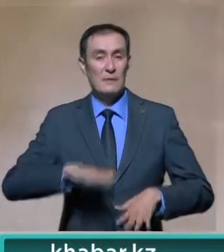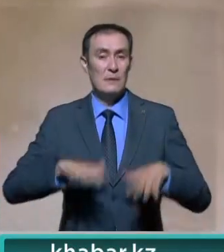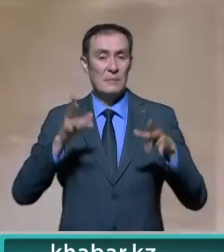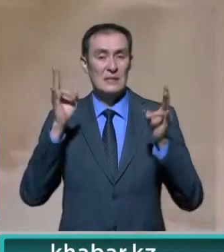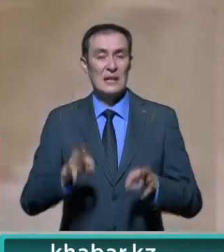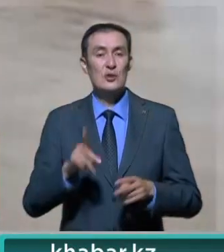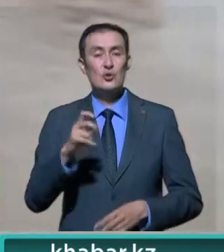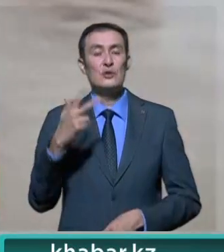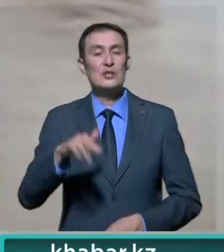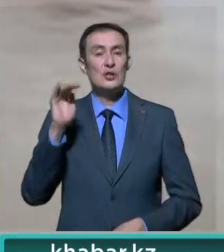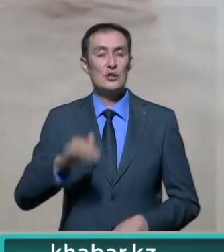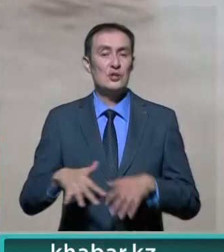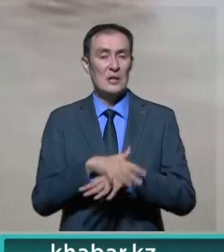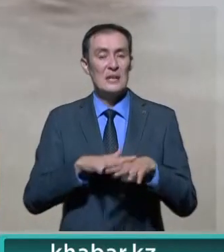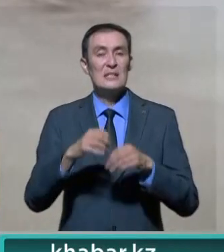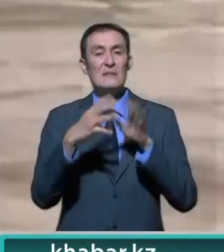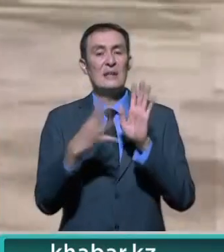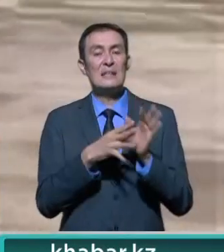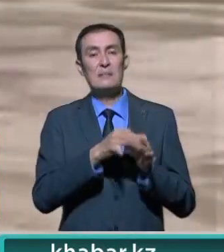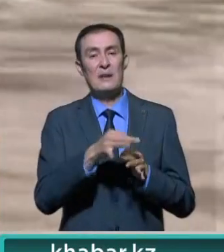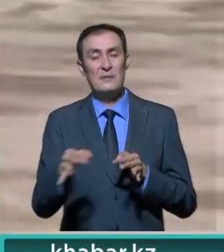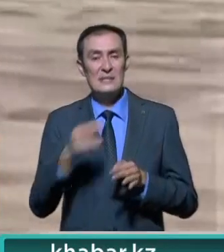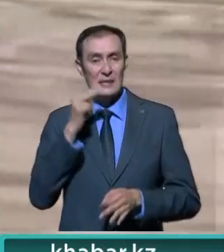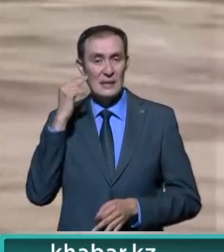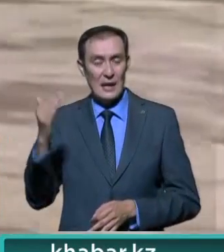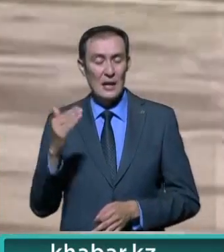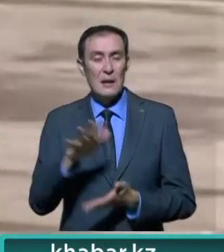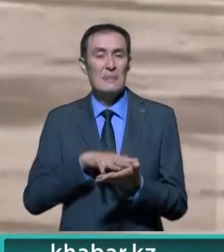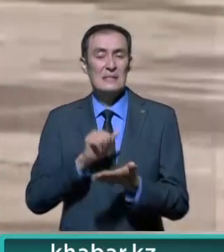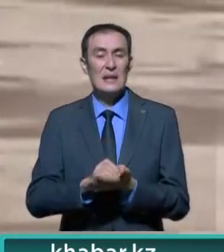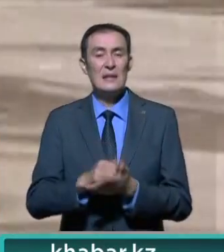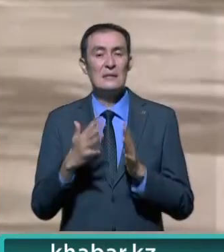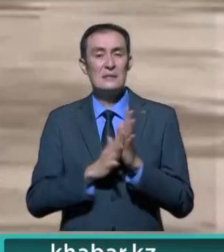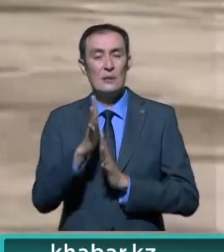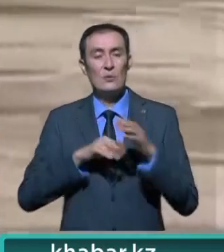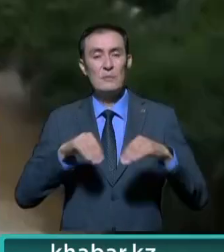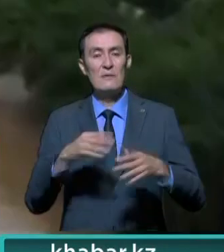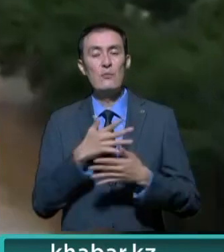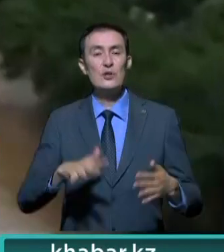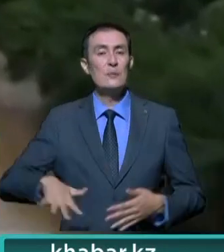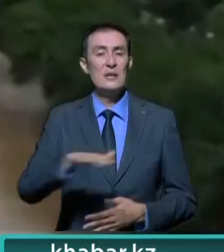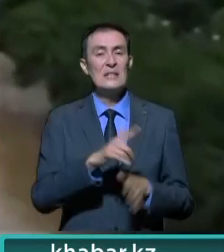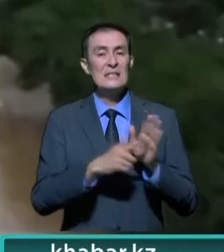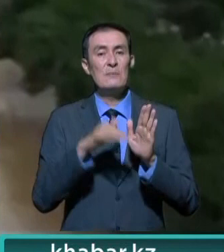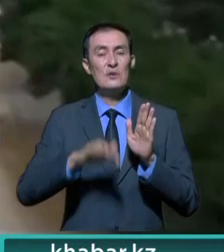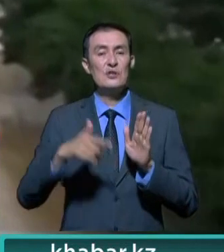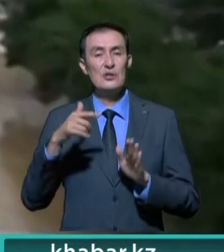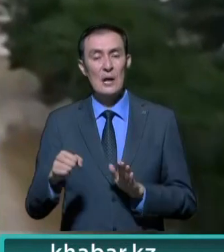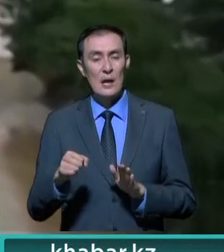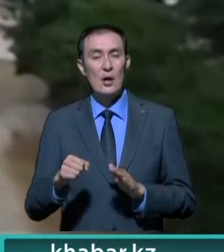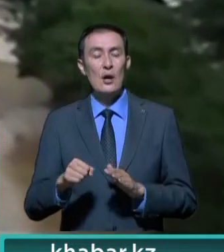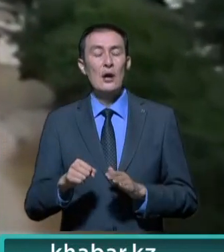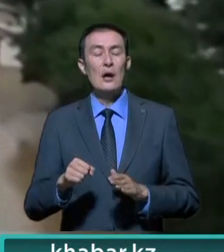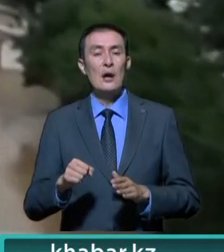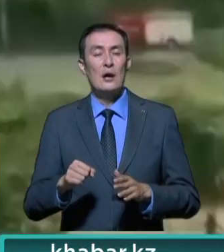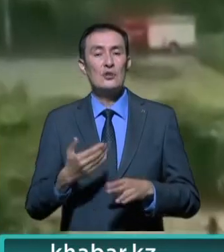пострадали почти 130 тысяч жителей в 19 провинциях. Наводнения уничтожили посевы сельхозкультур на площади свыше 7,5 тысяч гектаров. Уровень